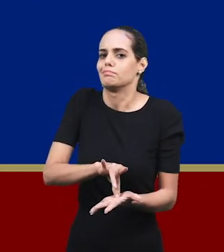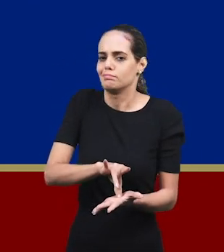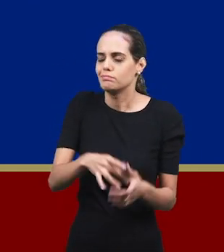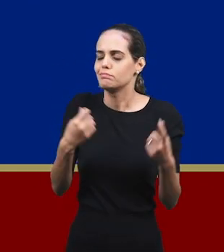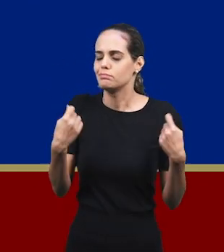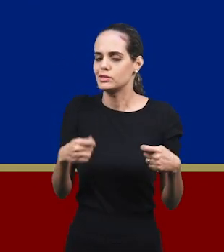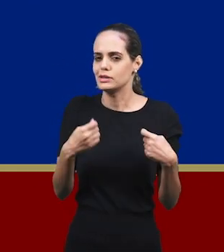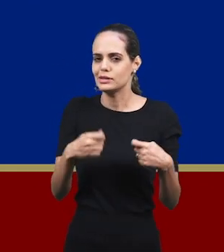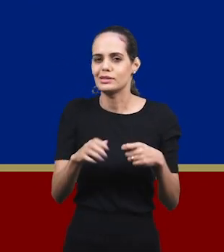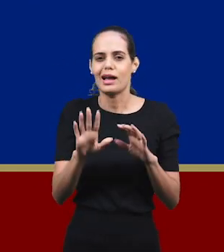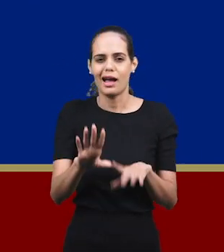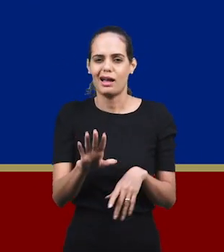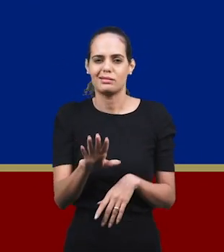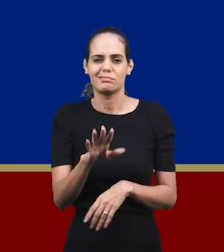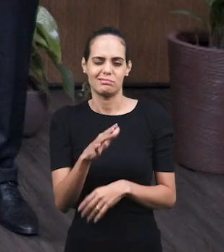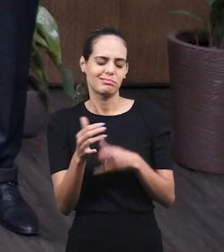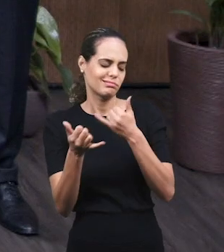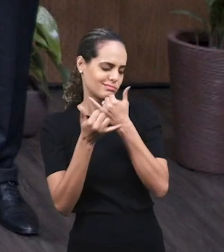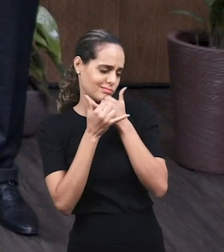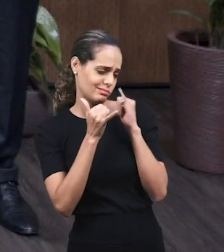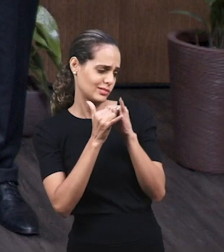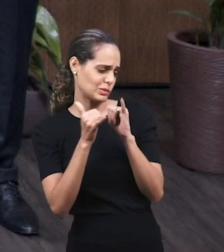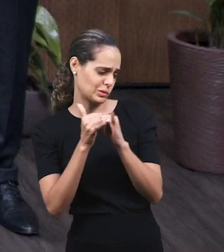le pardon doit être fait de cœur.